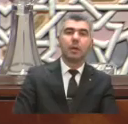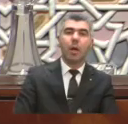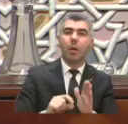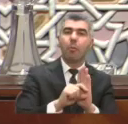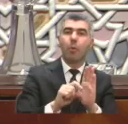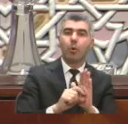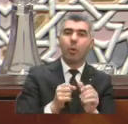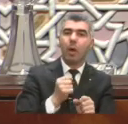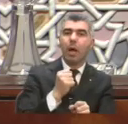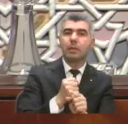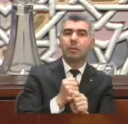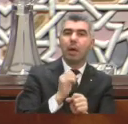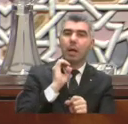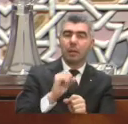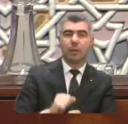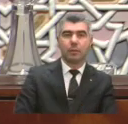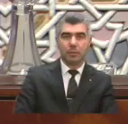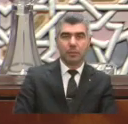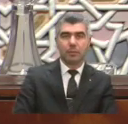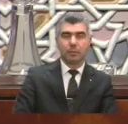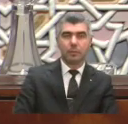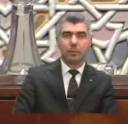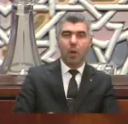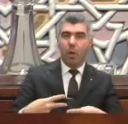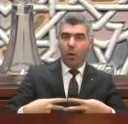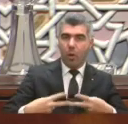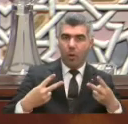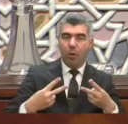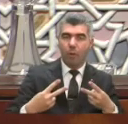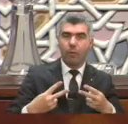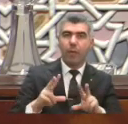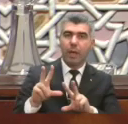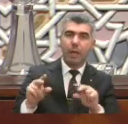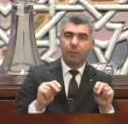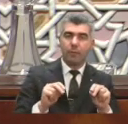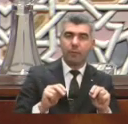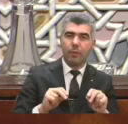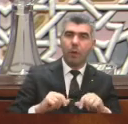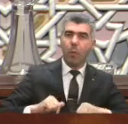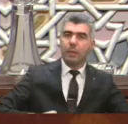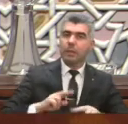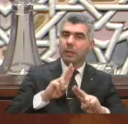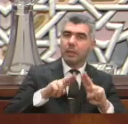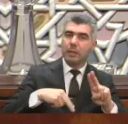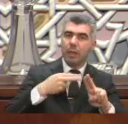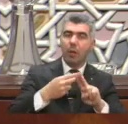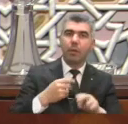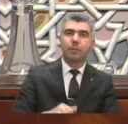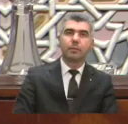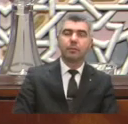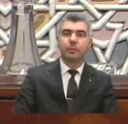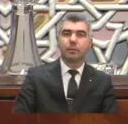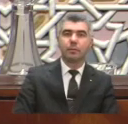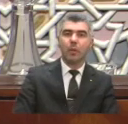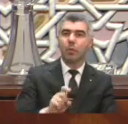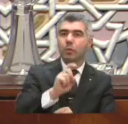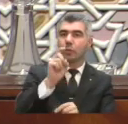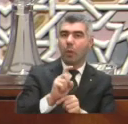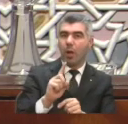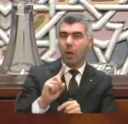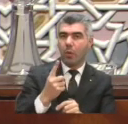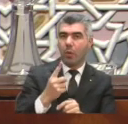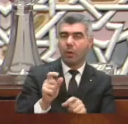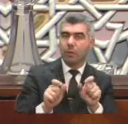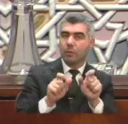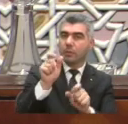تشغيل ذاتي، لذا سيتم طرحهما في إطار وحدة الموضوع ليتولى السيد الوزير الإجابة عليهما دفعة واحدة. إذا السؤال الأول